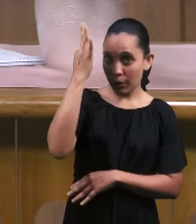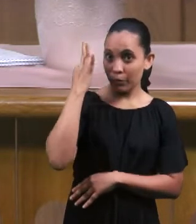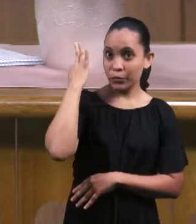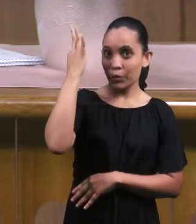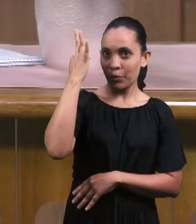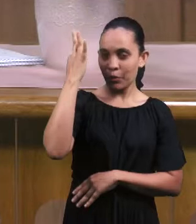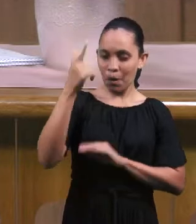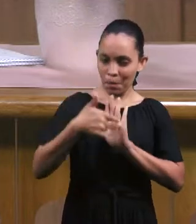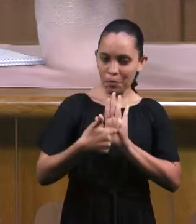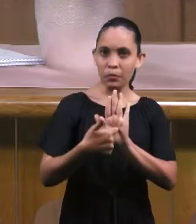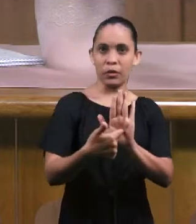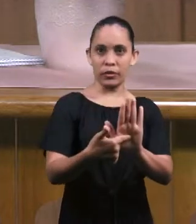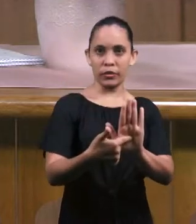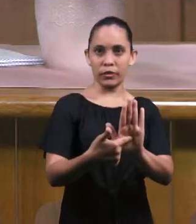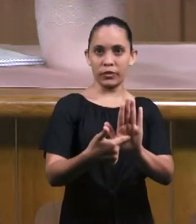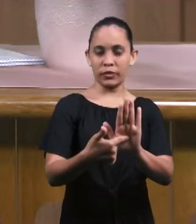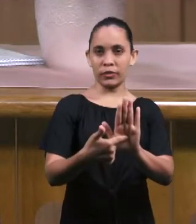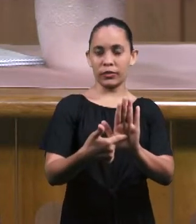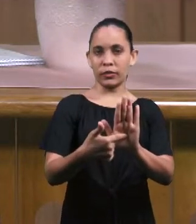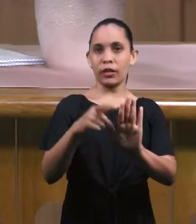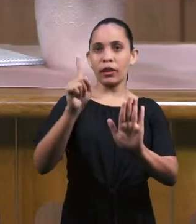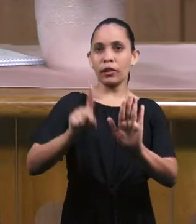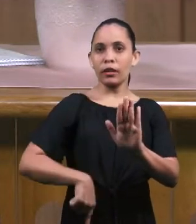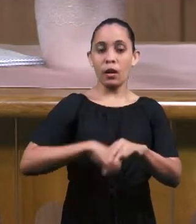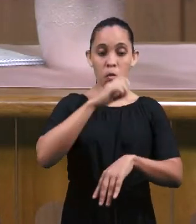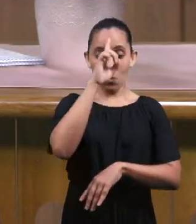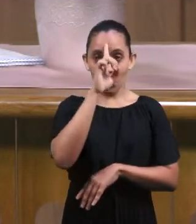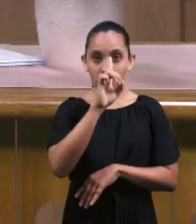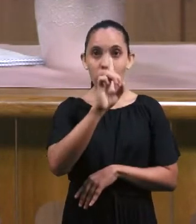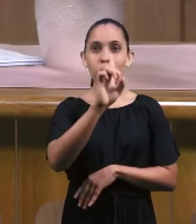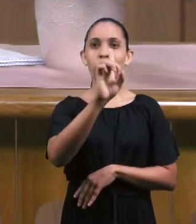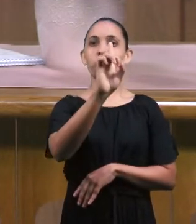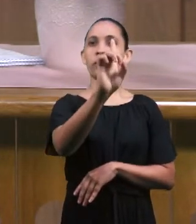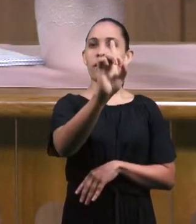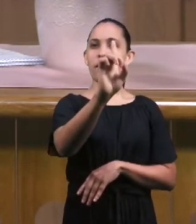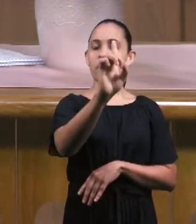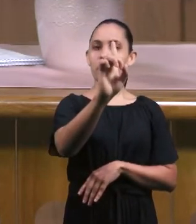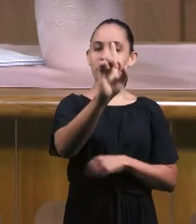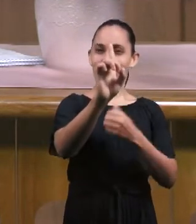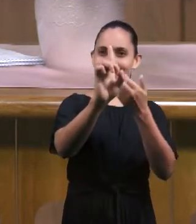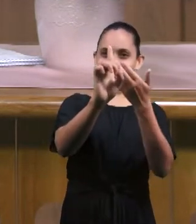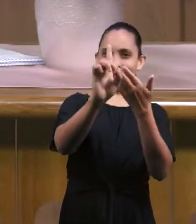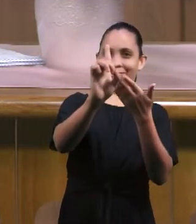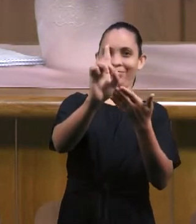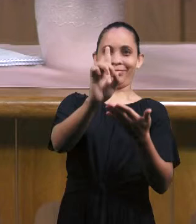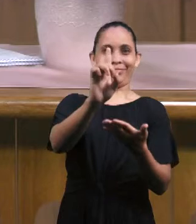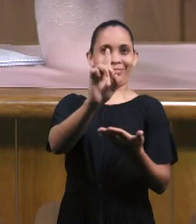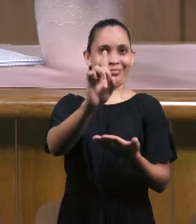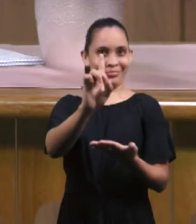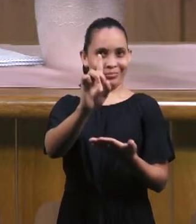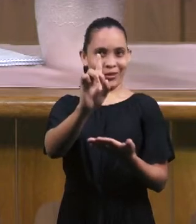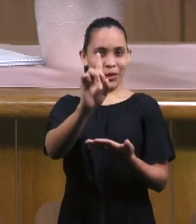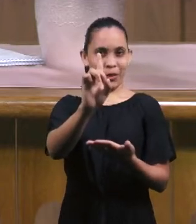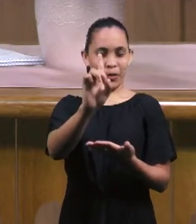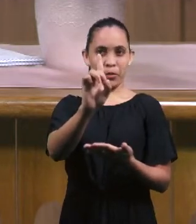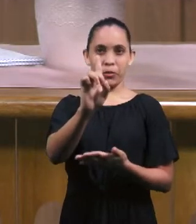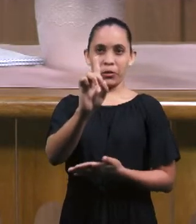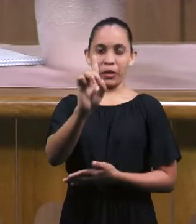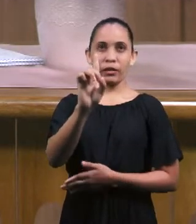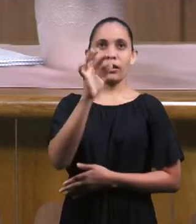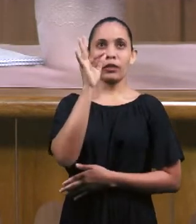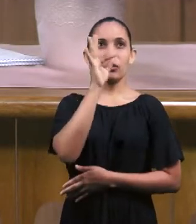Dieu de la contemplation. Dieu est dans la petite abeille, Dieu est dans la petite